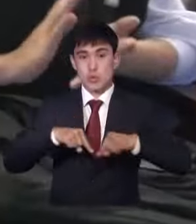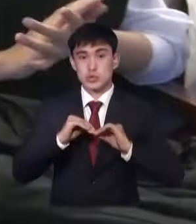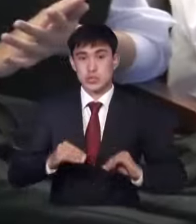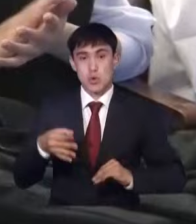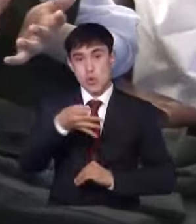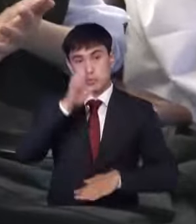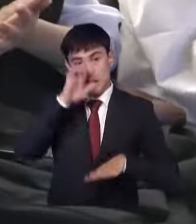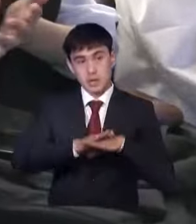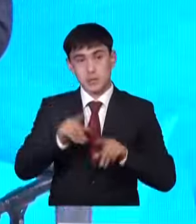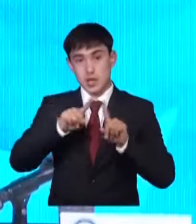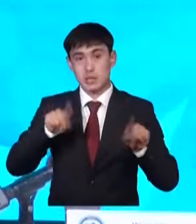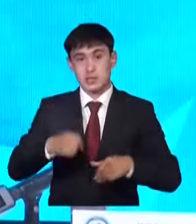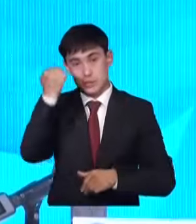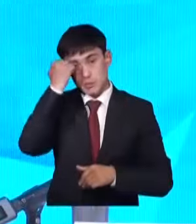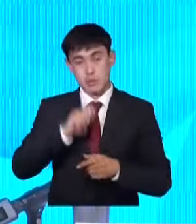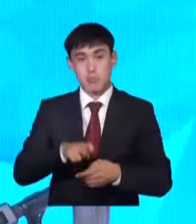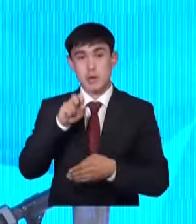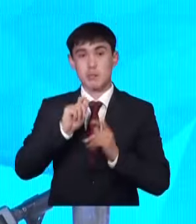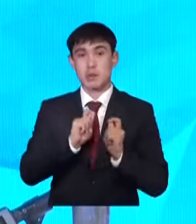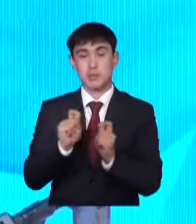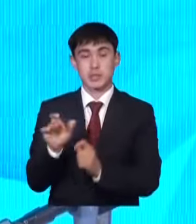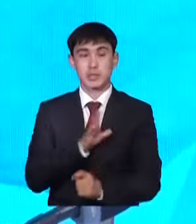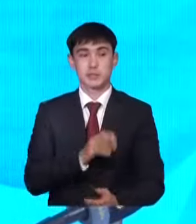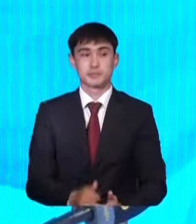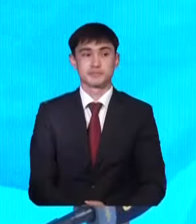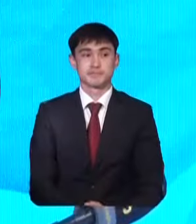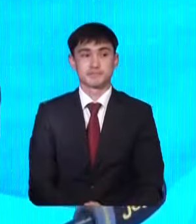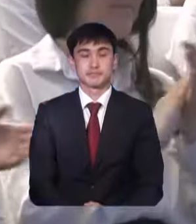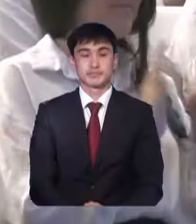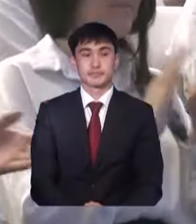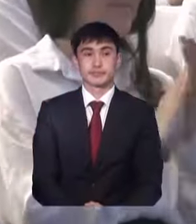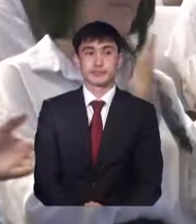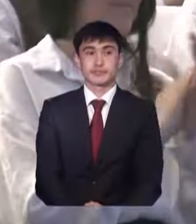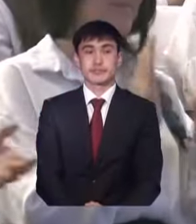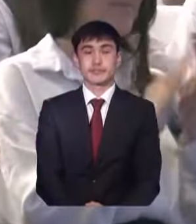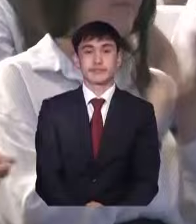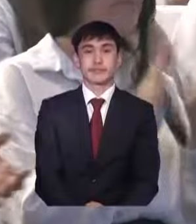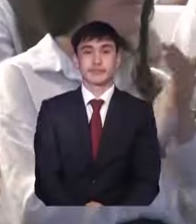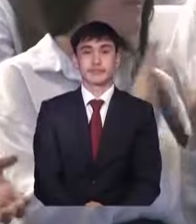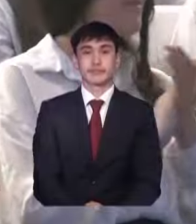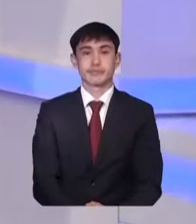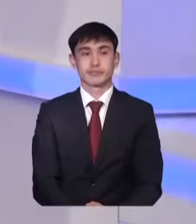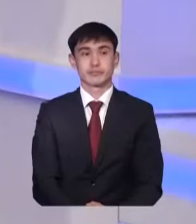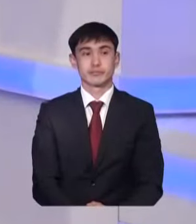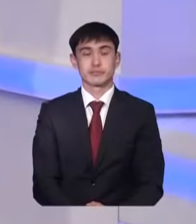әкімінің алғыс хаттарымен марапатталды. Жарқын Нұрланұлы, Жасұлан Шыңкенже, Қайрат Қасұрғанов, Жетісу телеарнасы.